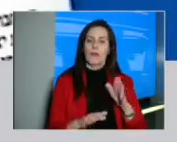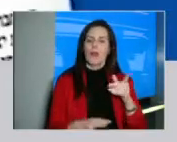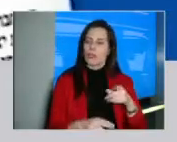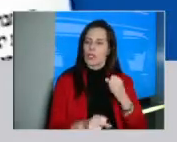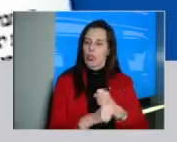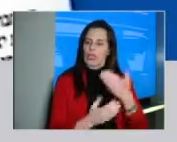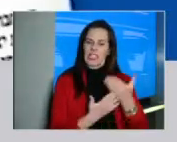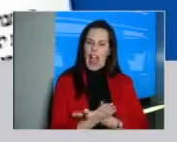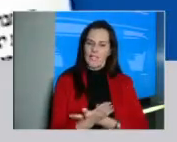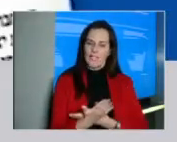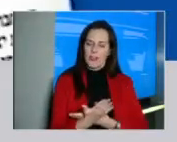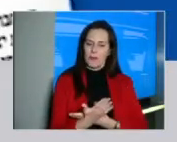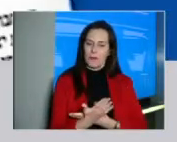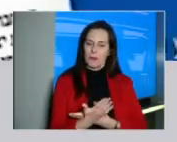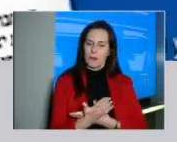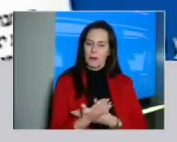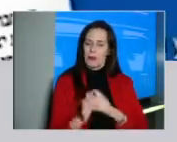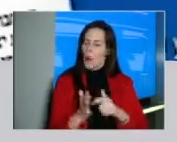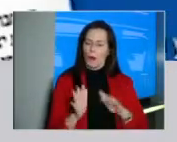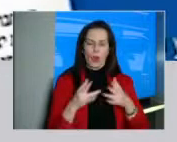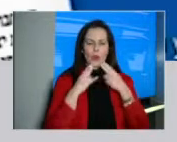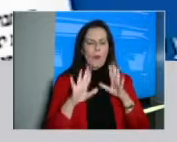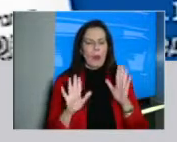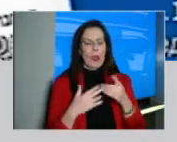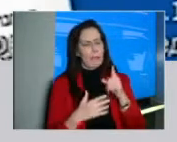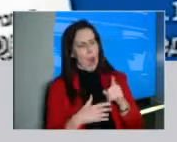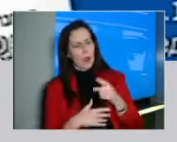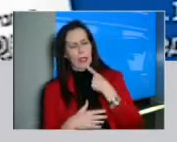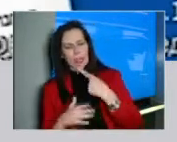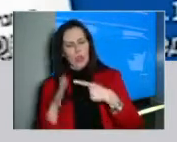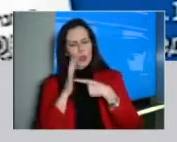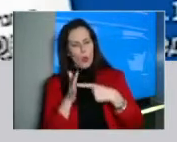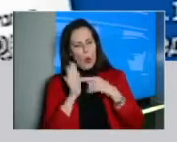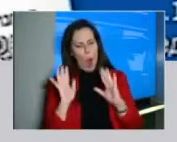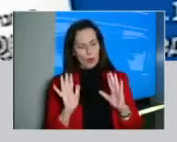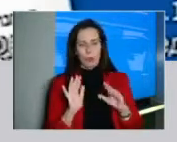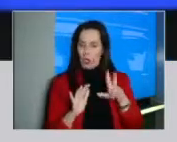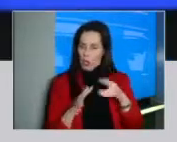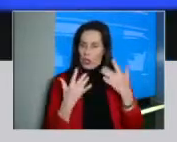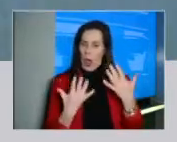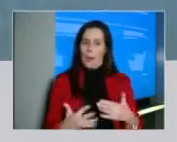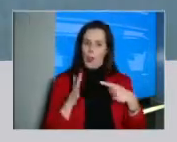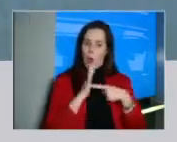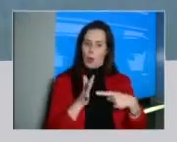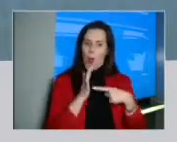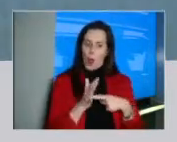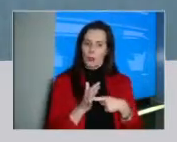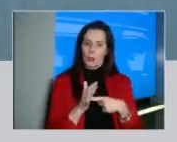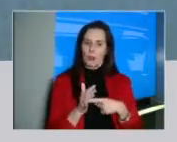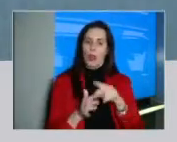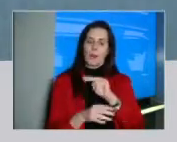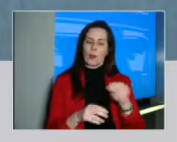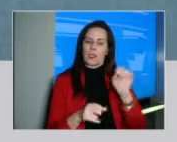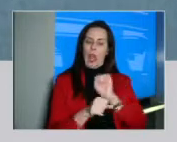צו ברמה מאוד מאוד מהירה. אוקיי, בוא נלך לדוגמאות ברשותך, כי יש כמה וכמה כאלה בנושא